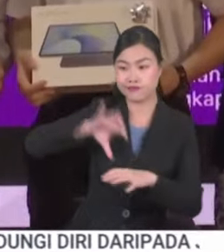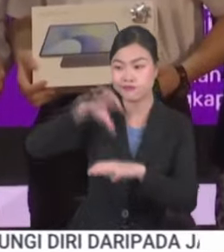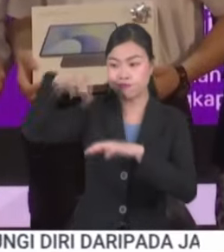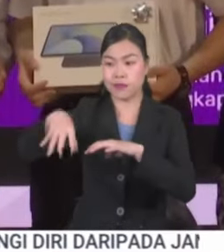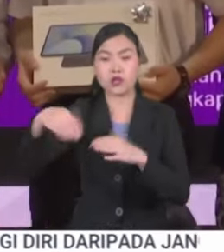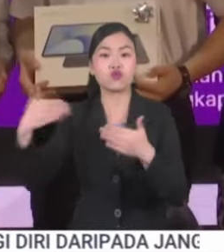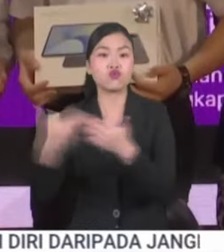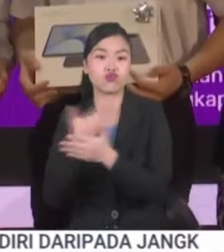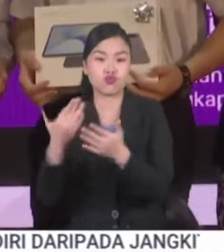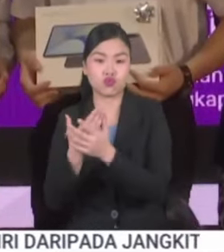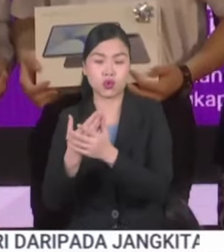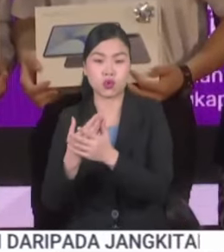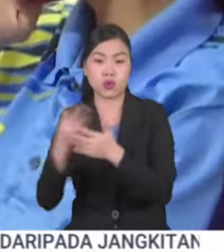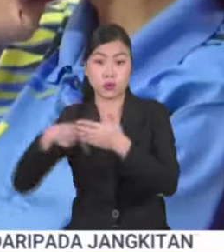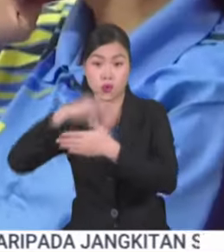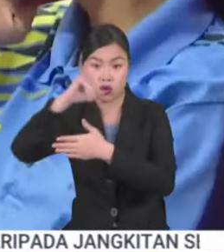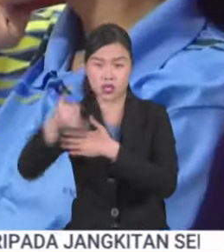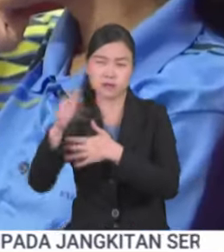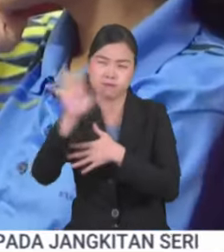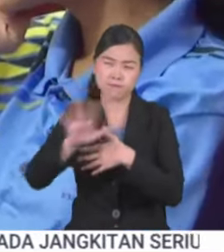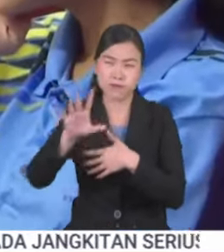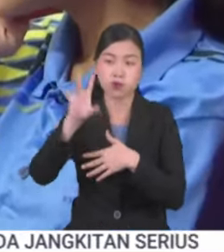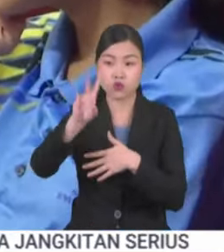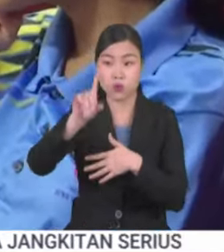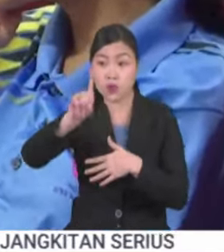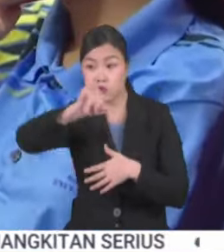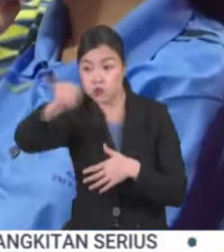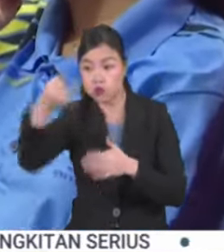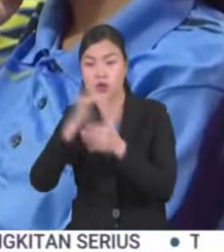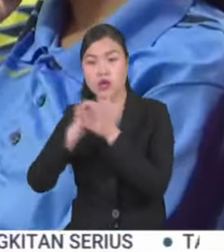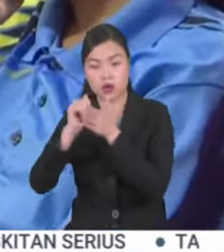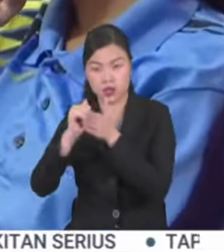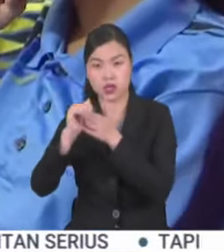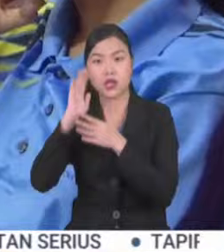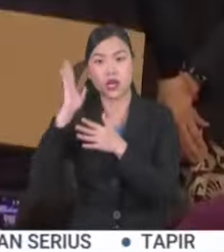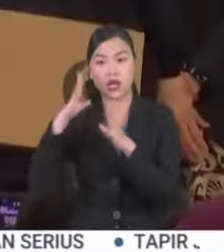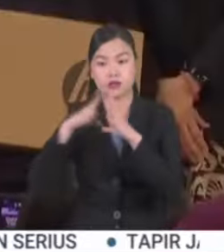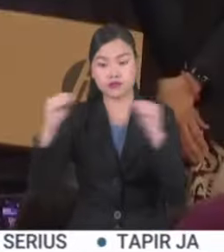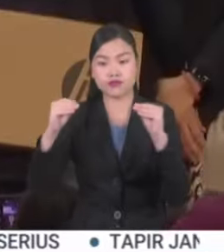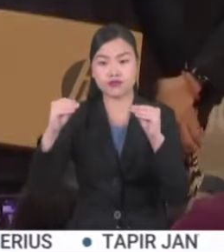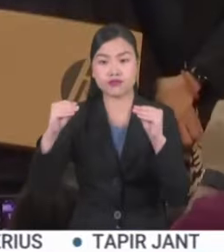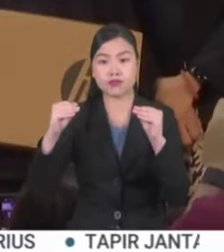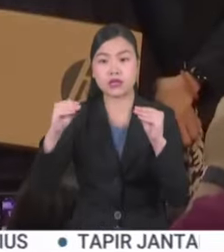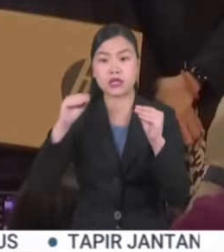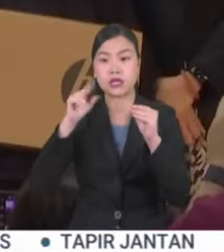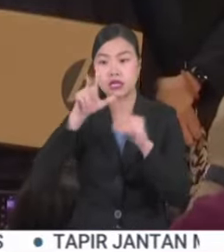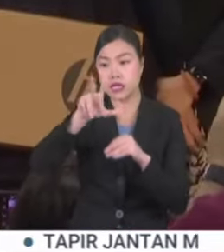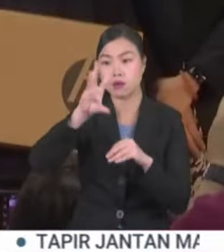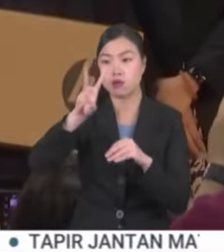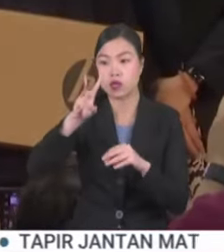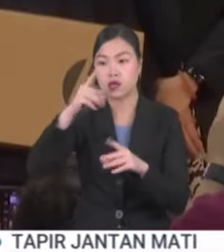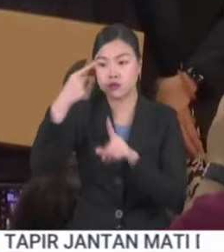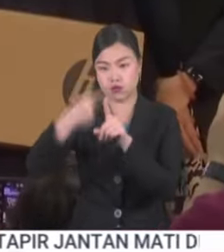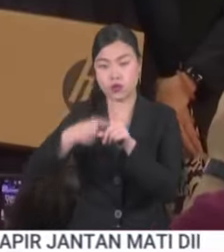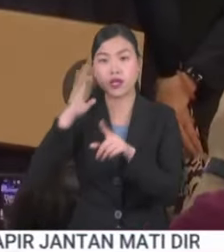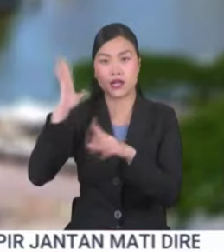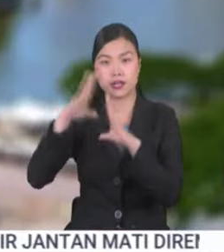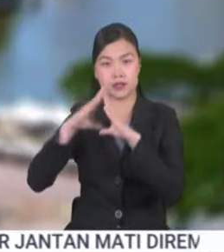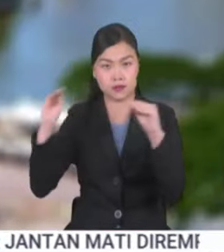Kuching. Projek tersebut dengan kos anggaran RM71 juta dijangka siap dalam tempoh 36 bulan.